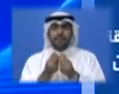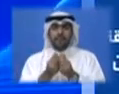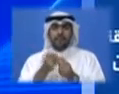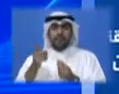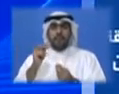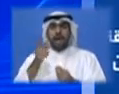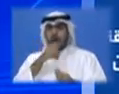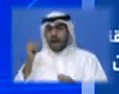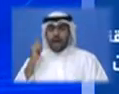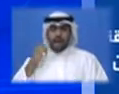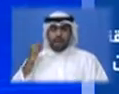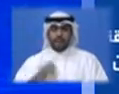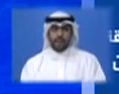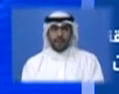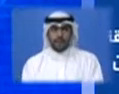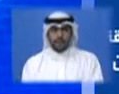العربي والدولي.